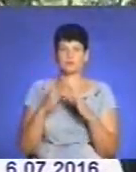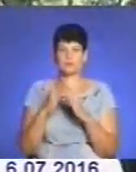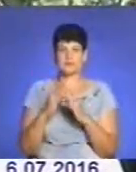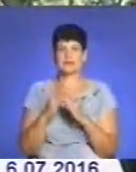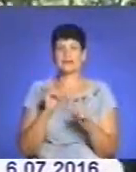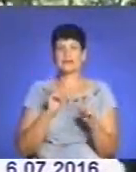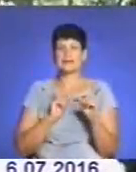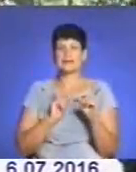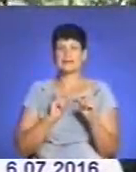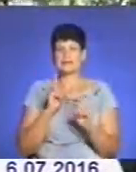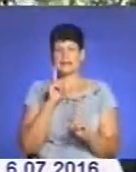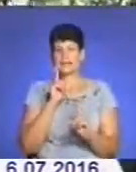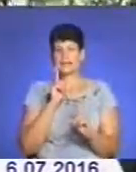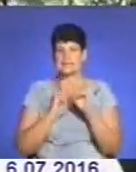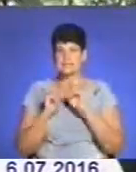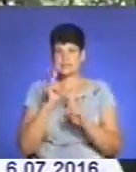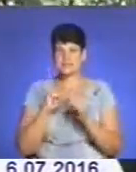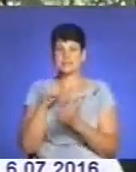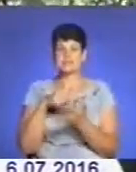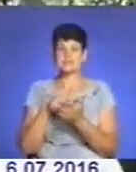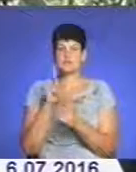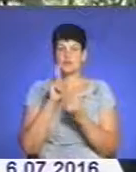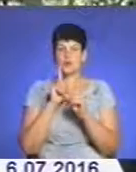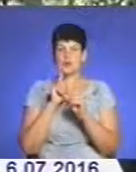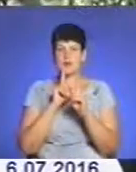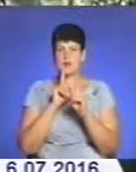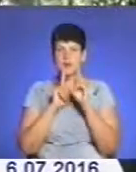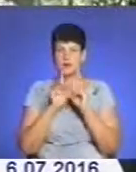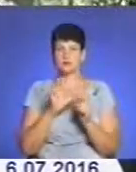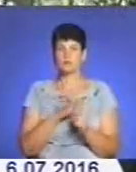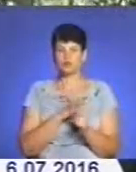ради було прийнято рішення, щоб поповнити, збільшити